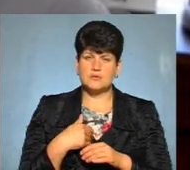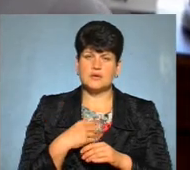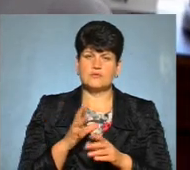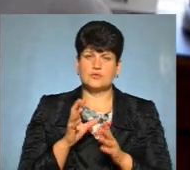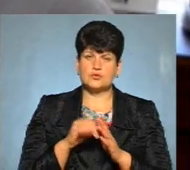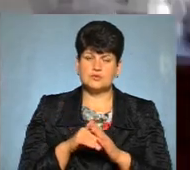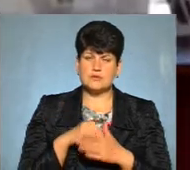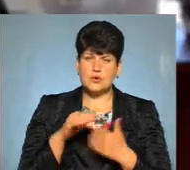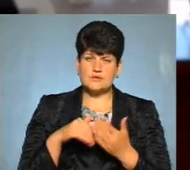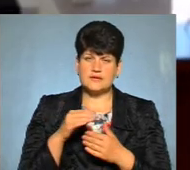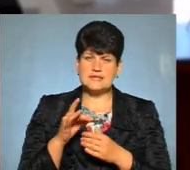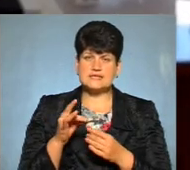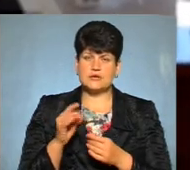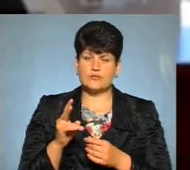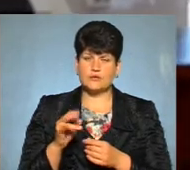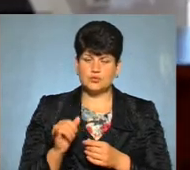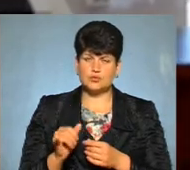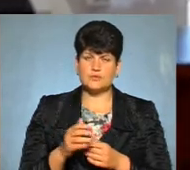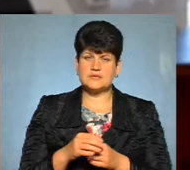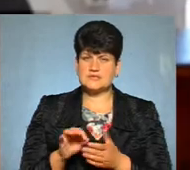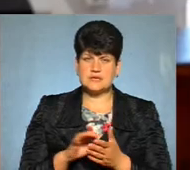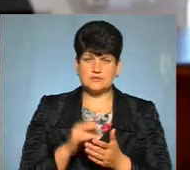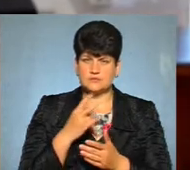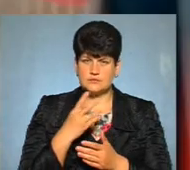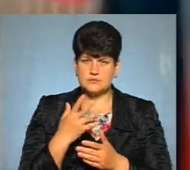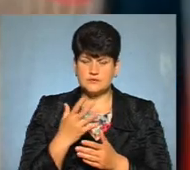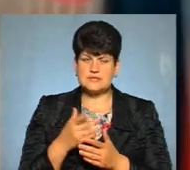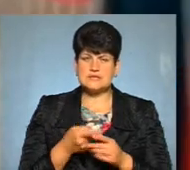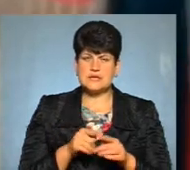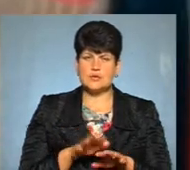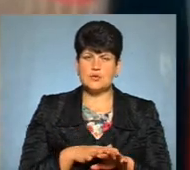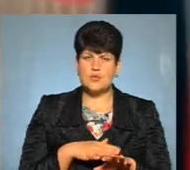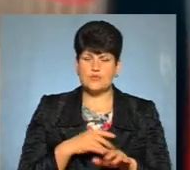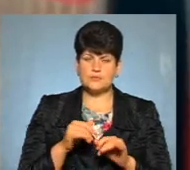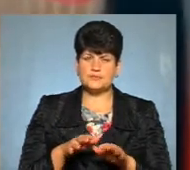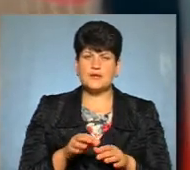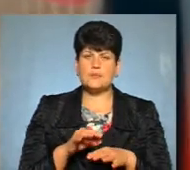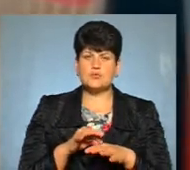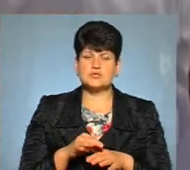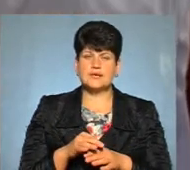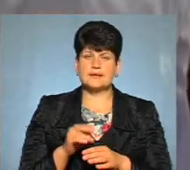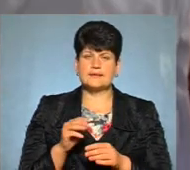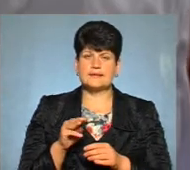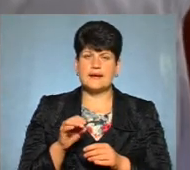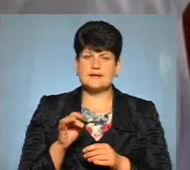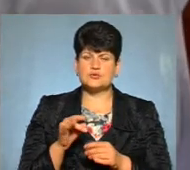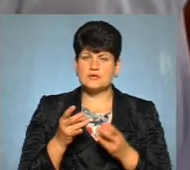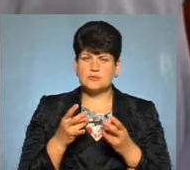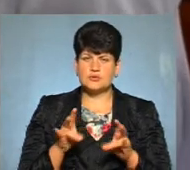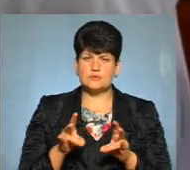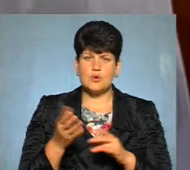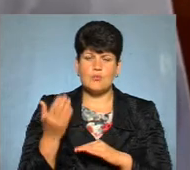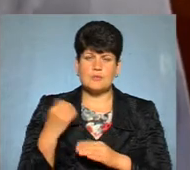для розведення сироваток. Воно так зразу не проявляється, це довгий процес. Для проходження тесту не потрібен попередній запис